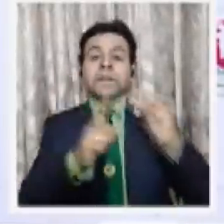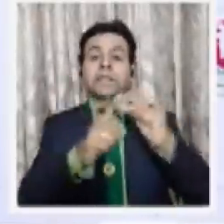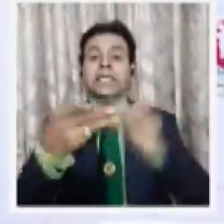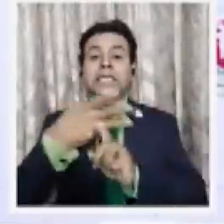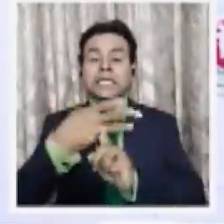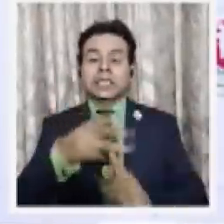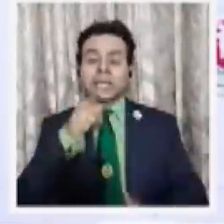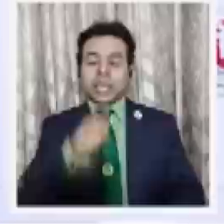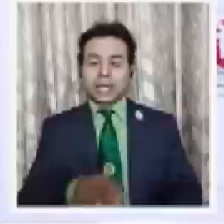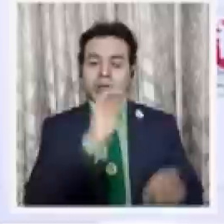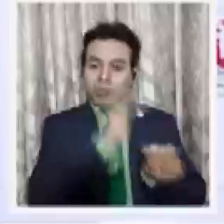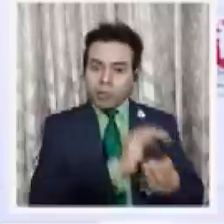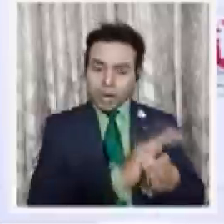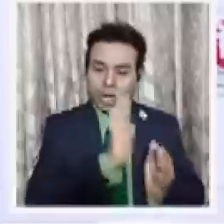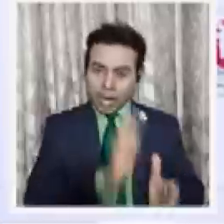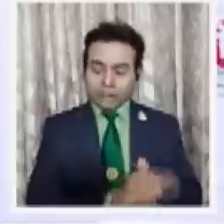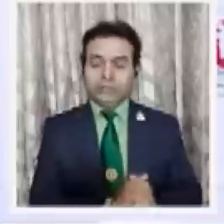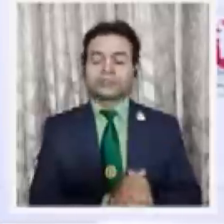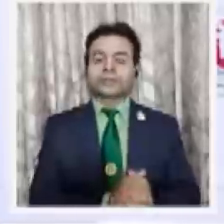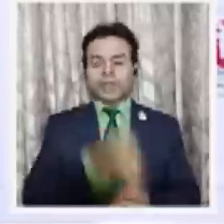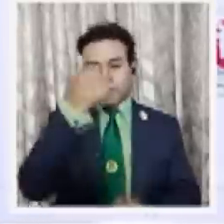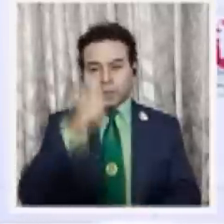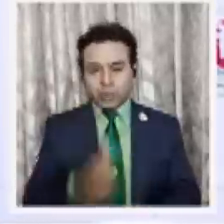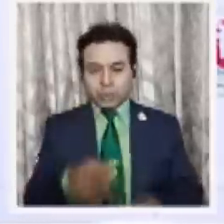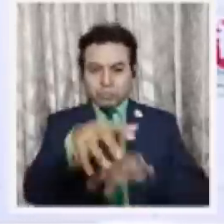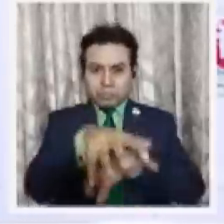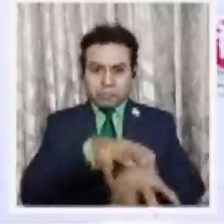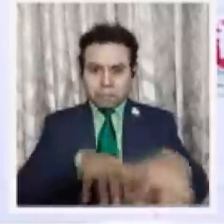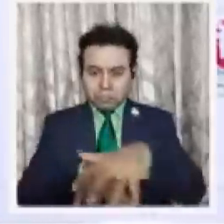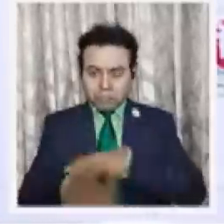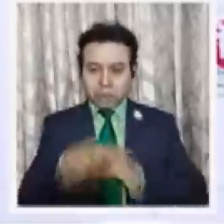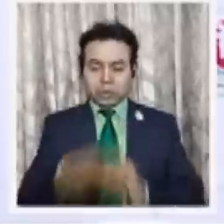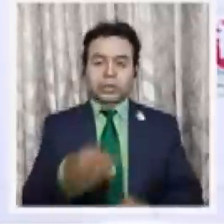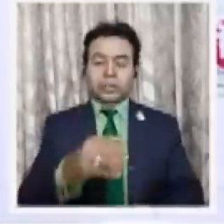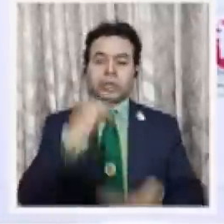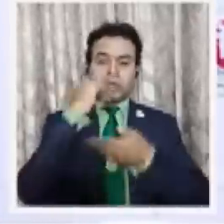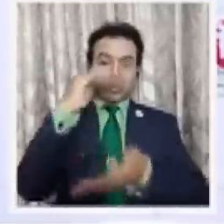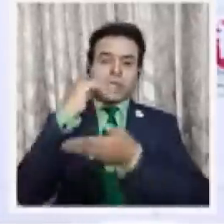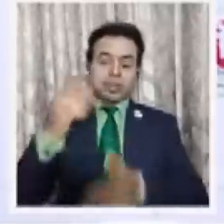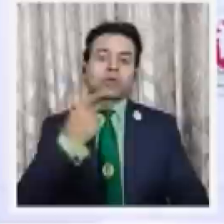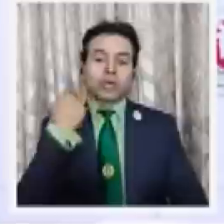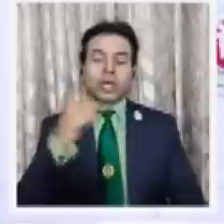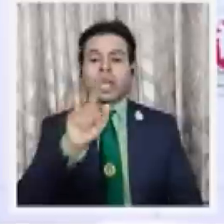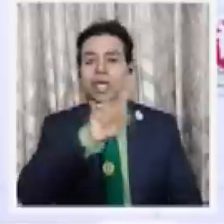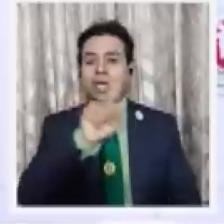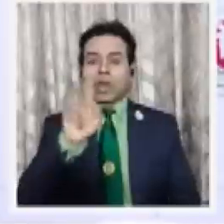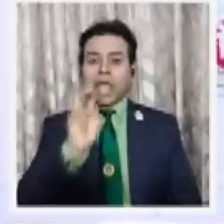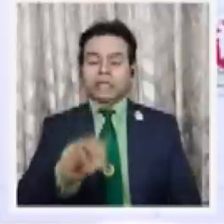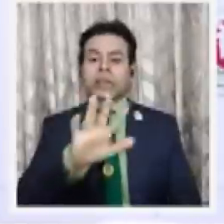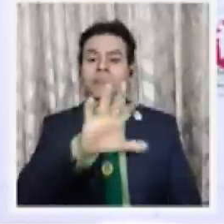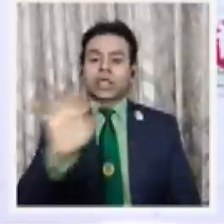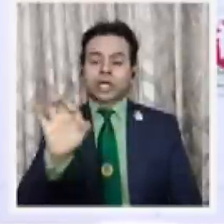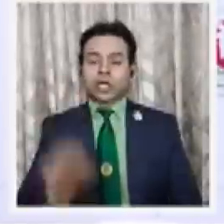59,432 জন। সুরক্ষা সামগ্রী মজুদের তথ্য এবং